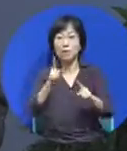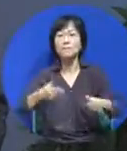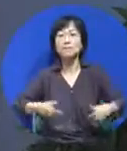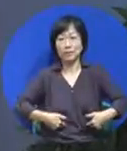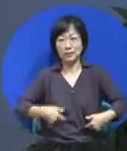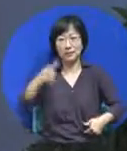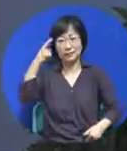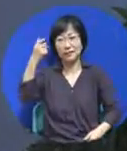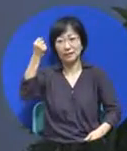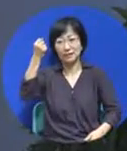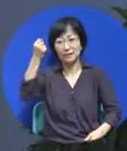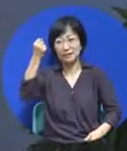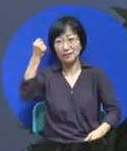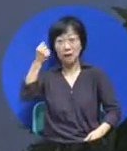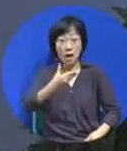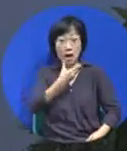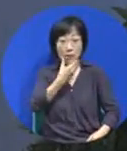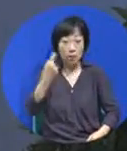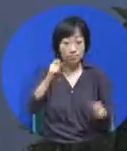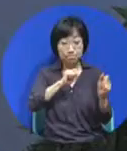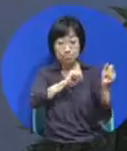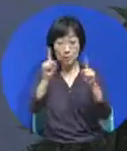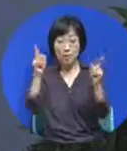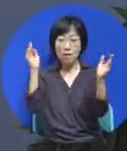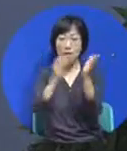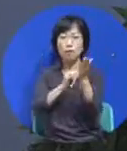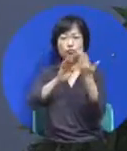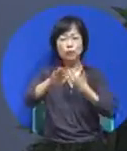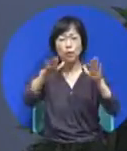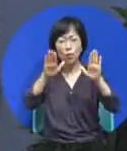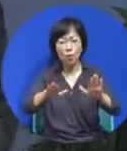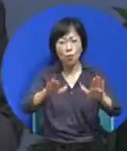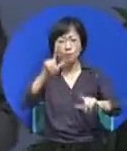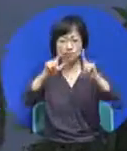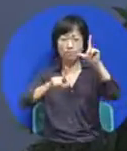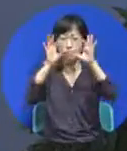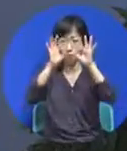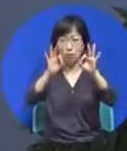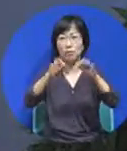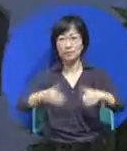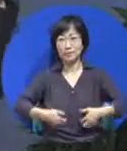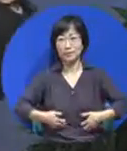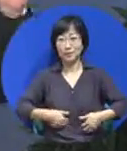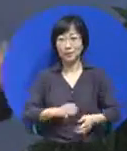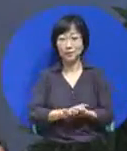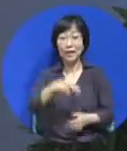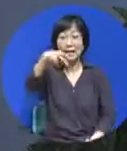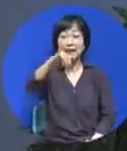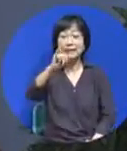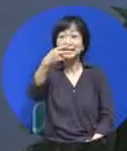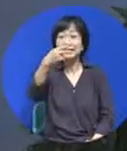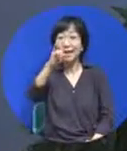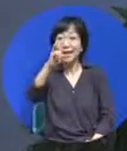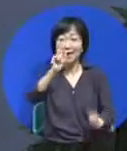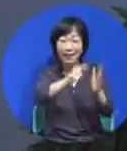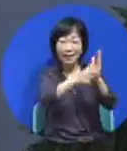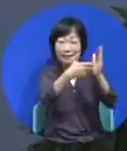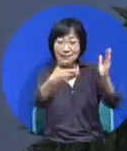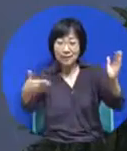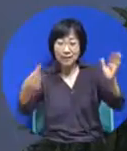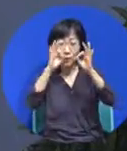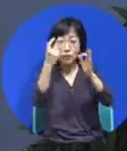뒤에 오늘을 보는 겁니다. And after that, he was able 그렇죠. to see today. 오늘 언제든지 시대를 보려면 과거 보고 미래 보고 오늘을 봐야